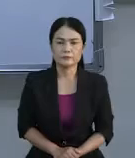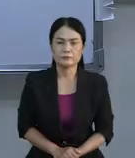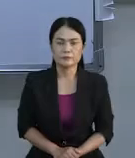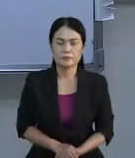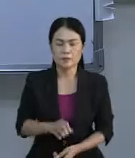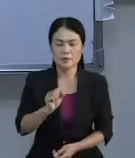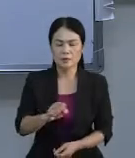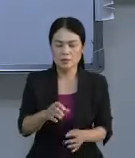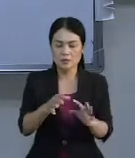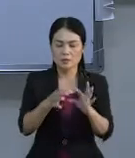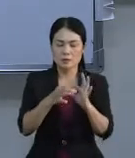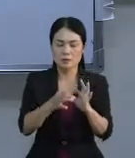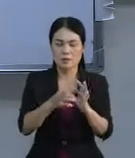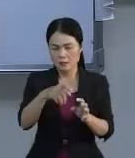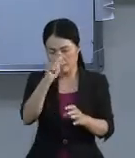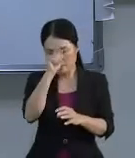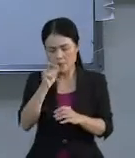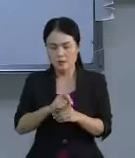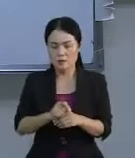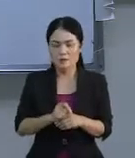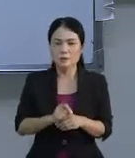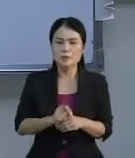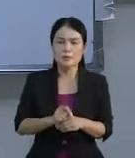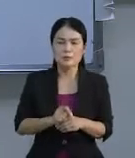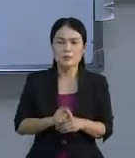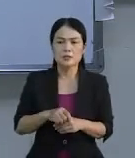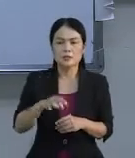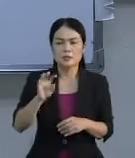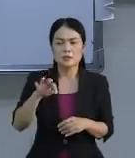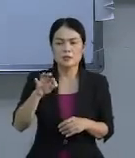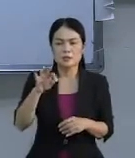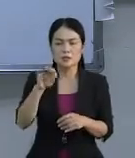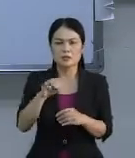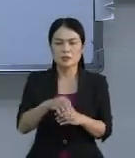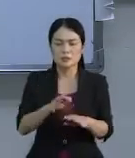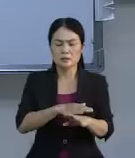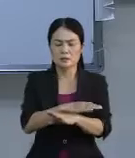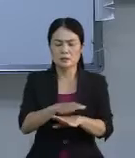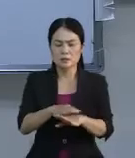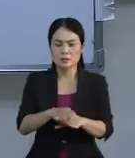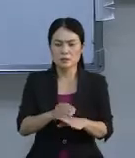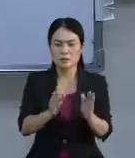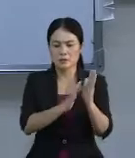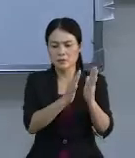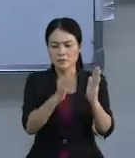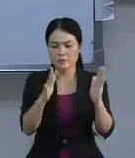បាទគឺតាក់ទងជាមួយនឹងរឿងចាប់ស្រុកនិងចាប់ព្រៃ